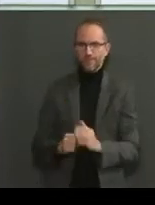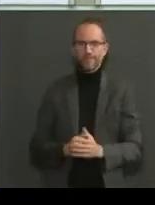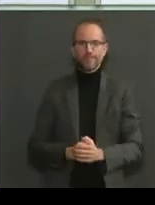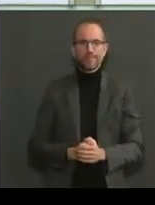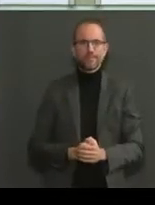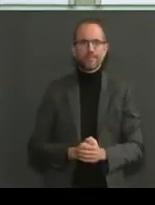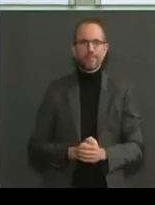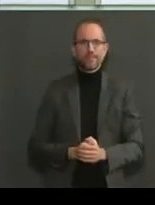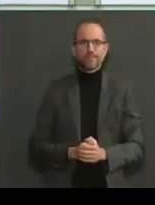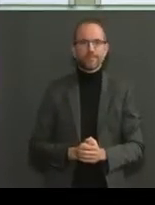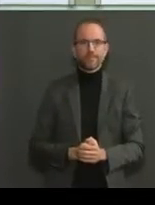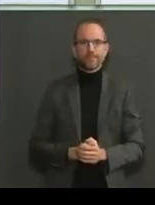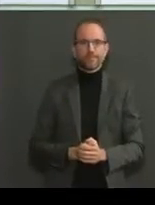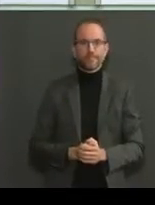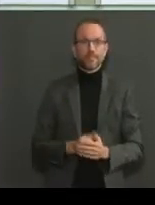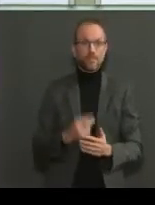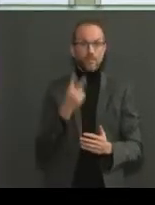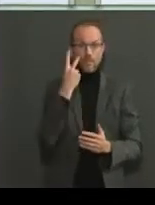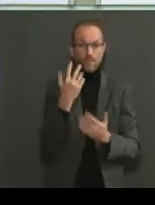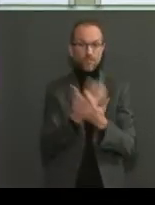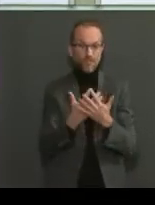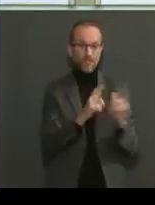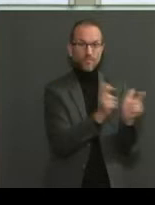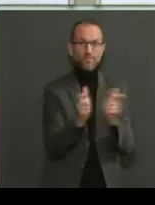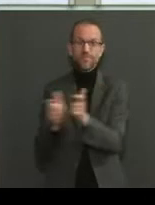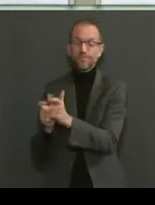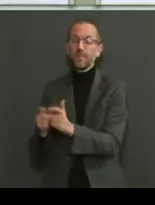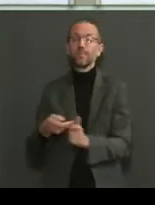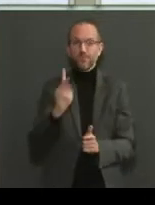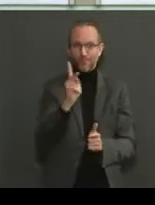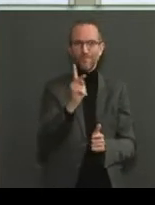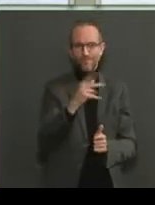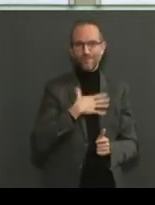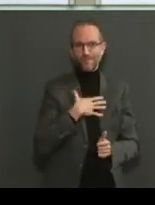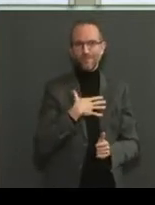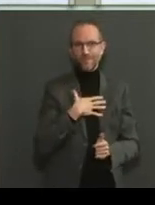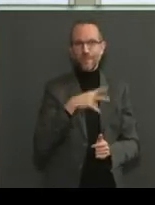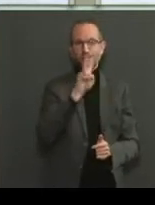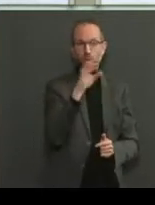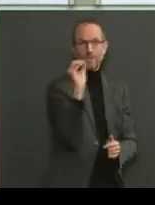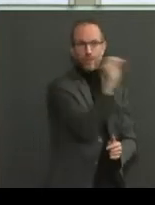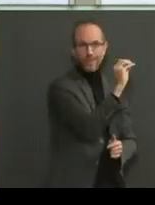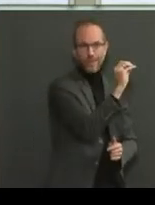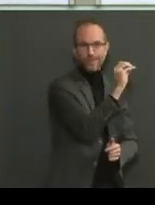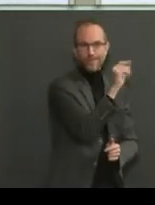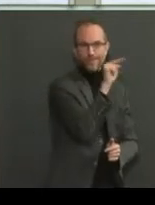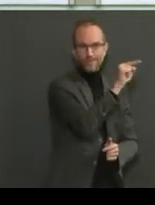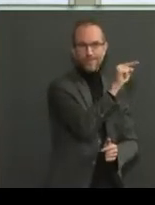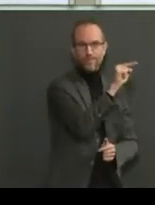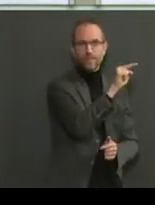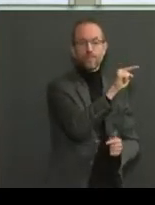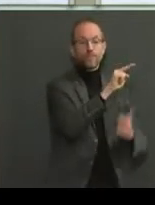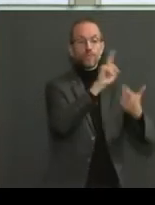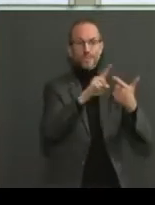Le plus grand nombre de nouveaux cas a été enregistré la semaine dernière en Flandre orientale, suivi par